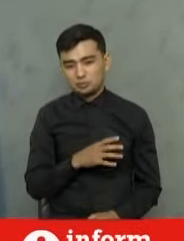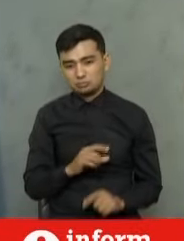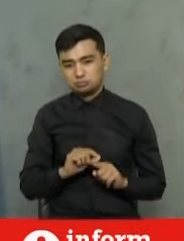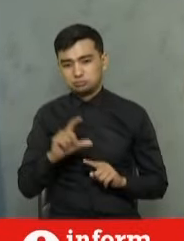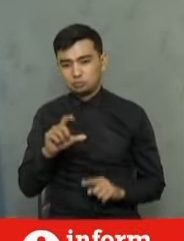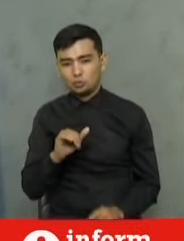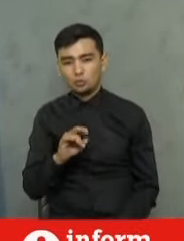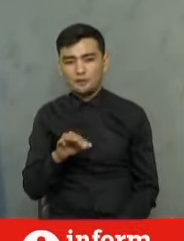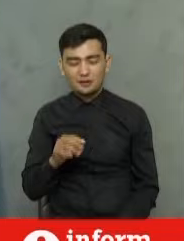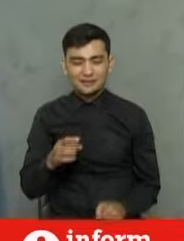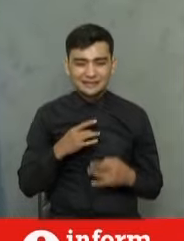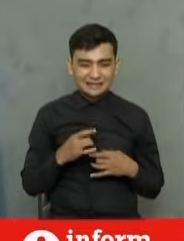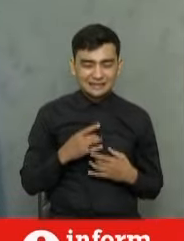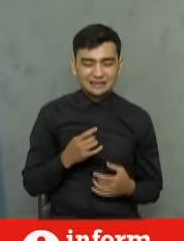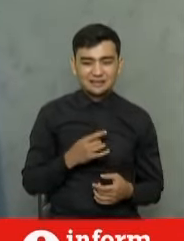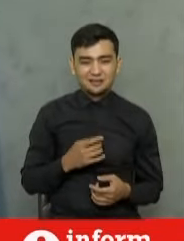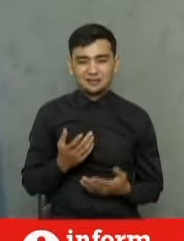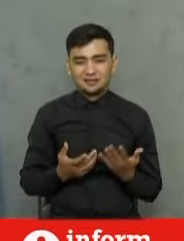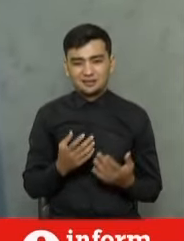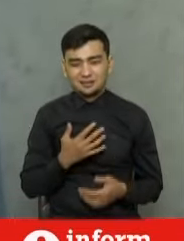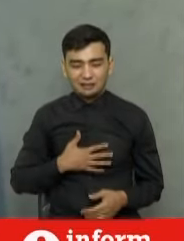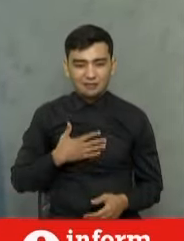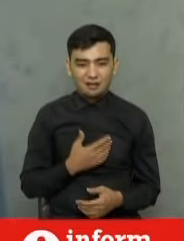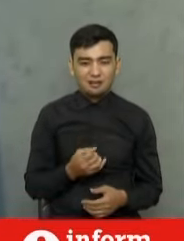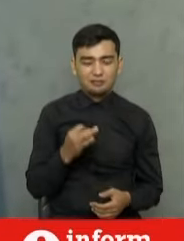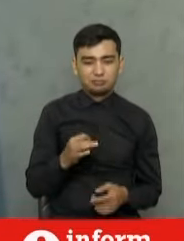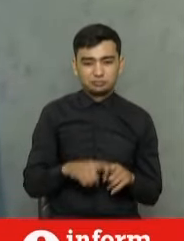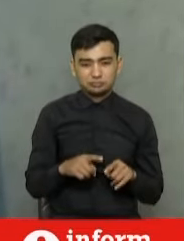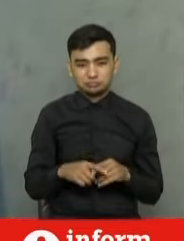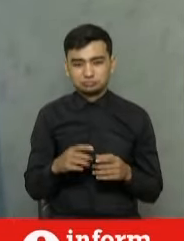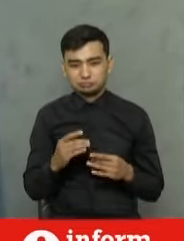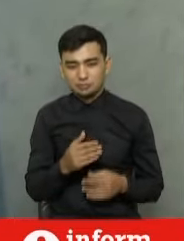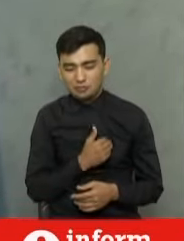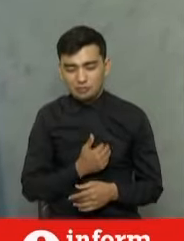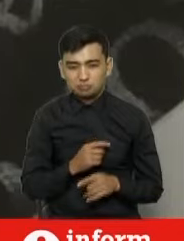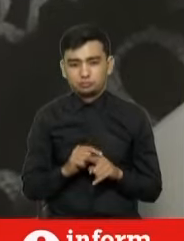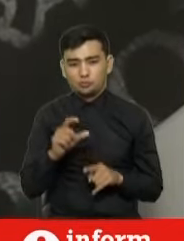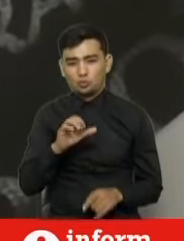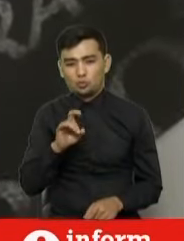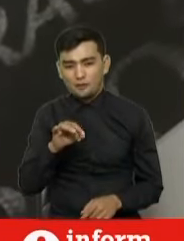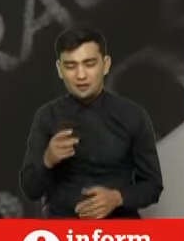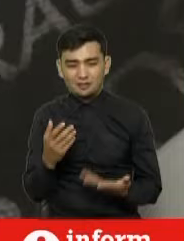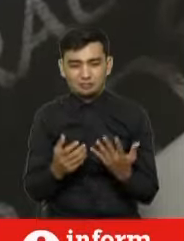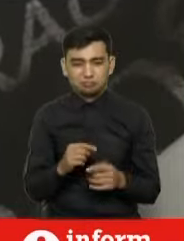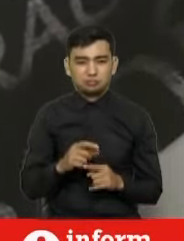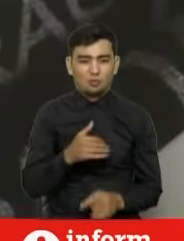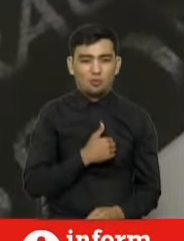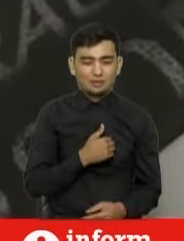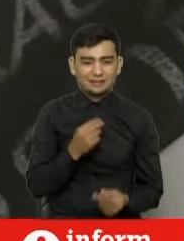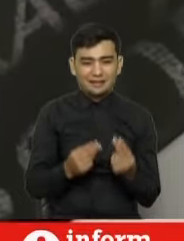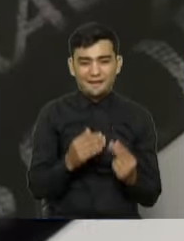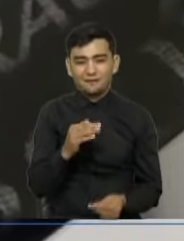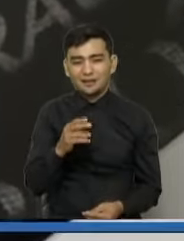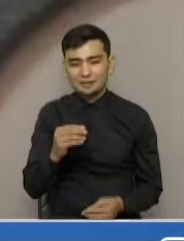увеличению уровня стресса и тревожности из-за постоянной необходимости достижения каких-то уровней. Эксперты сравнивают игру с